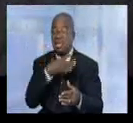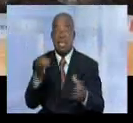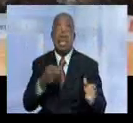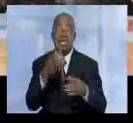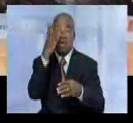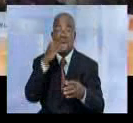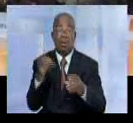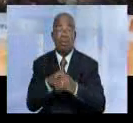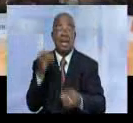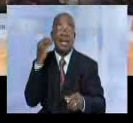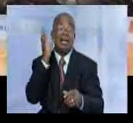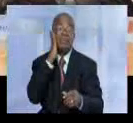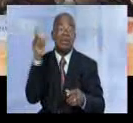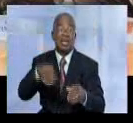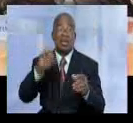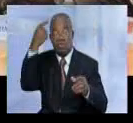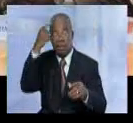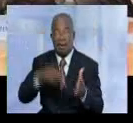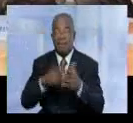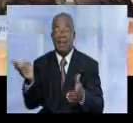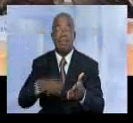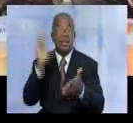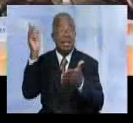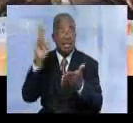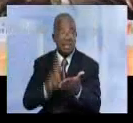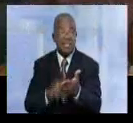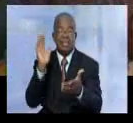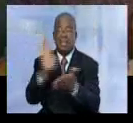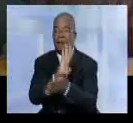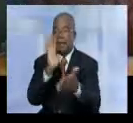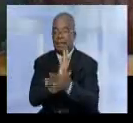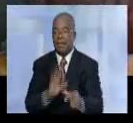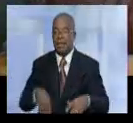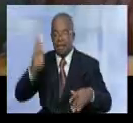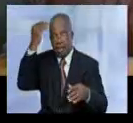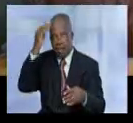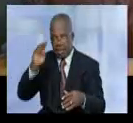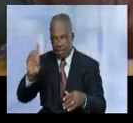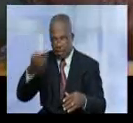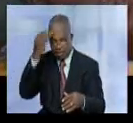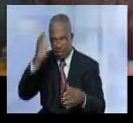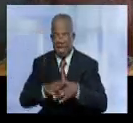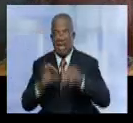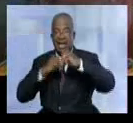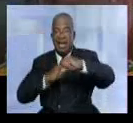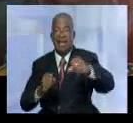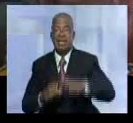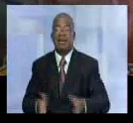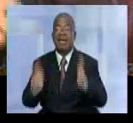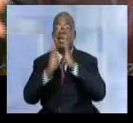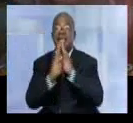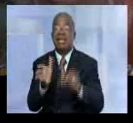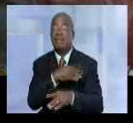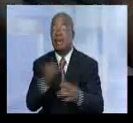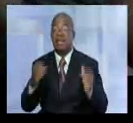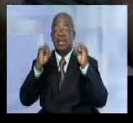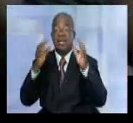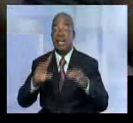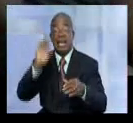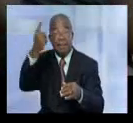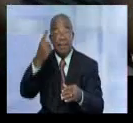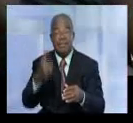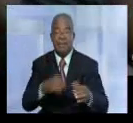fait d'ici un mois. De plus, Paul Kofi Kofi a expliqué que les premiers militaires exilés à rentrer au pays travaillent déjà dans l'armée,